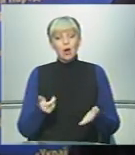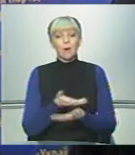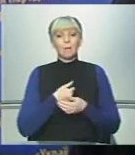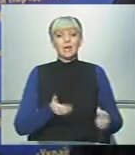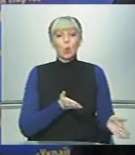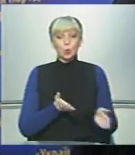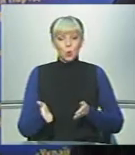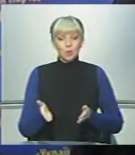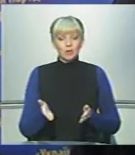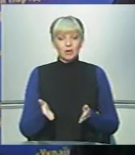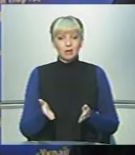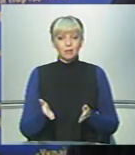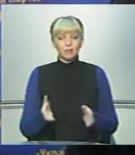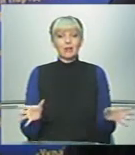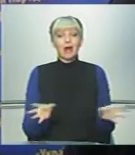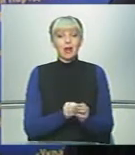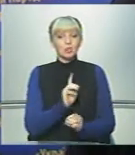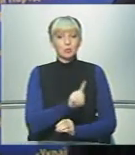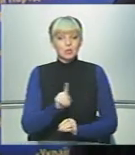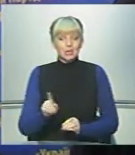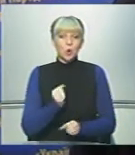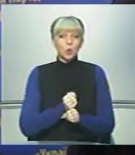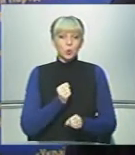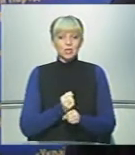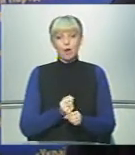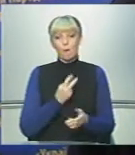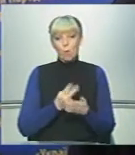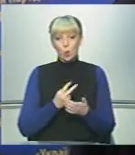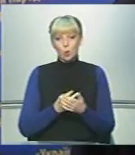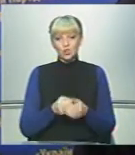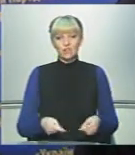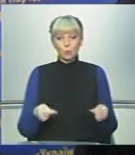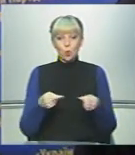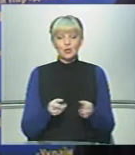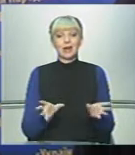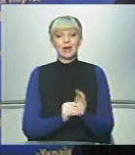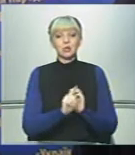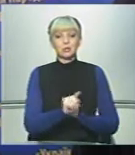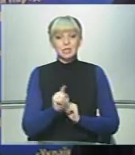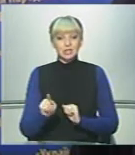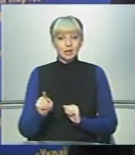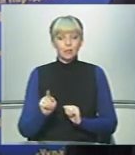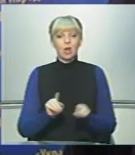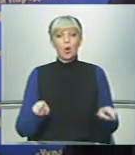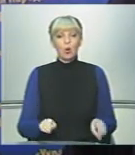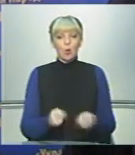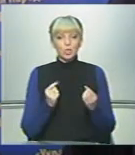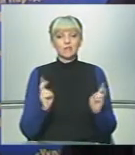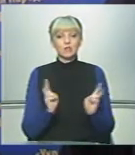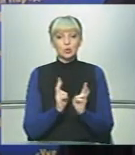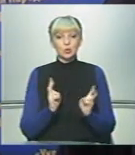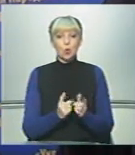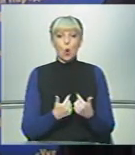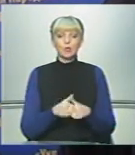готові разом з ними розробляти положення відповідні, разом з ними організовувати зустрічі